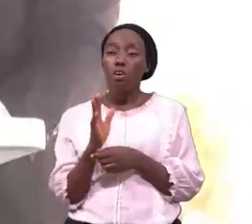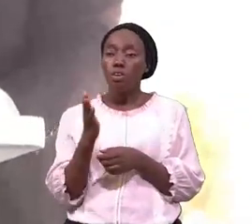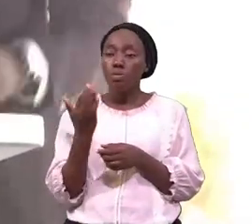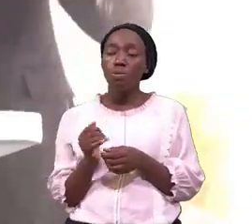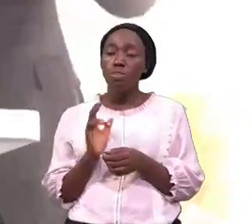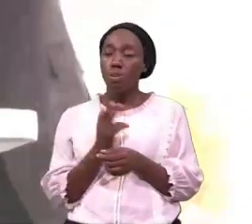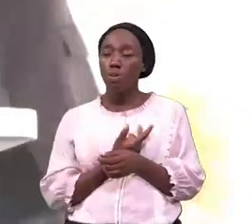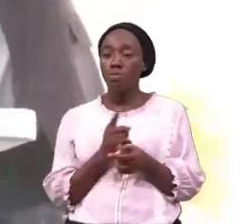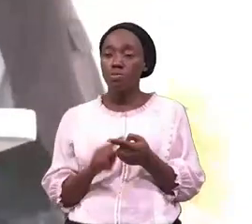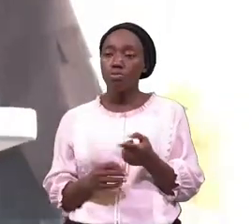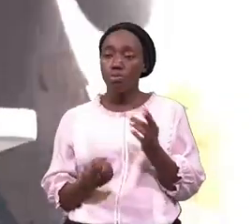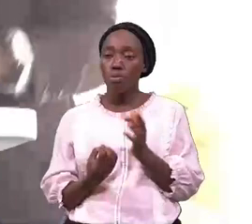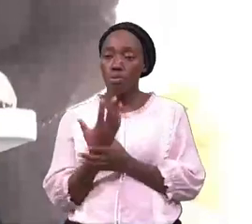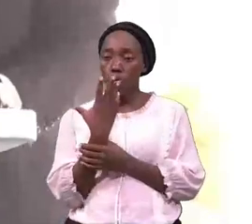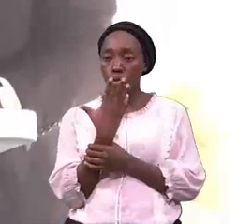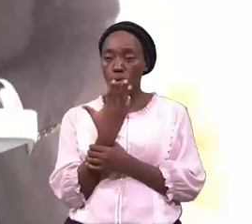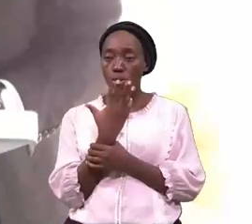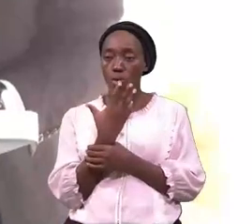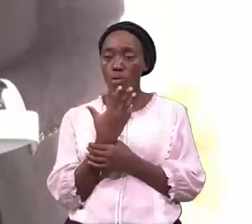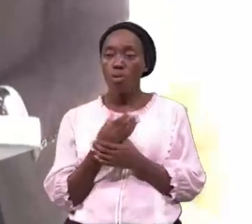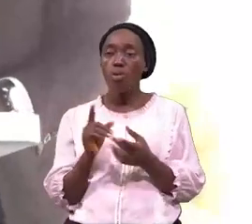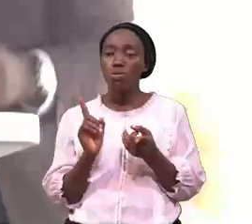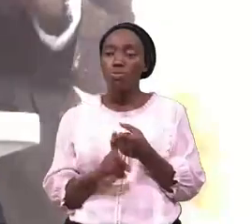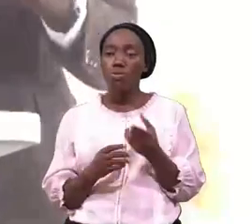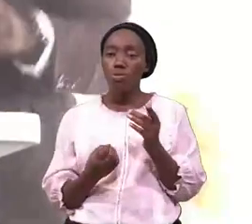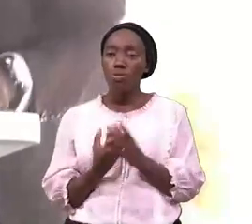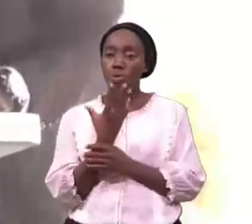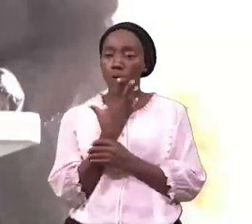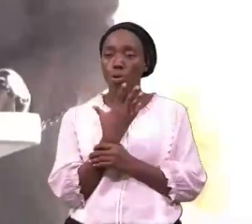Le Seigneur veut que nous croissions. Que nous croissions.